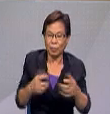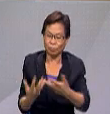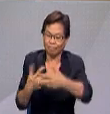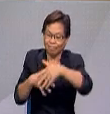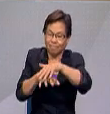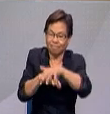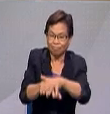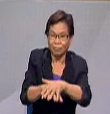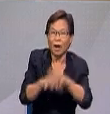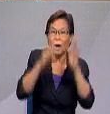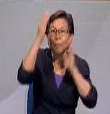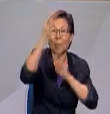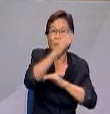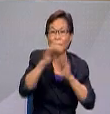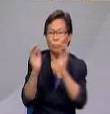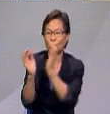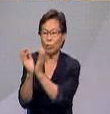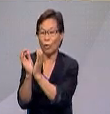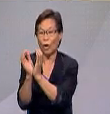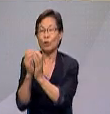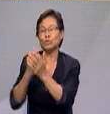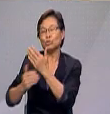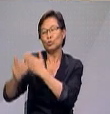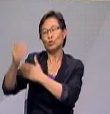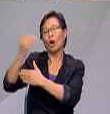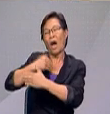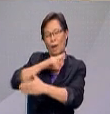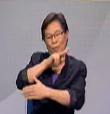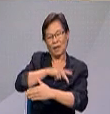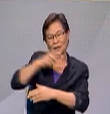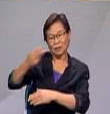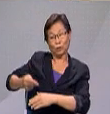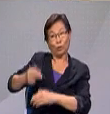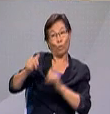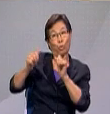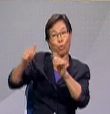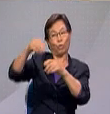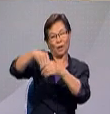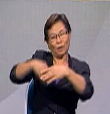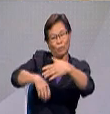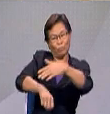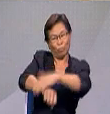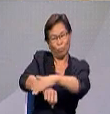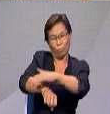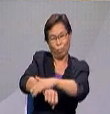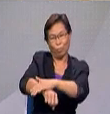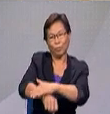penyatuan di mana Malaysia dan Brunei sebelum ini turut memiliki sejarah hebat dalam bola sepak.